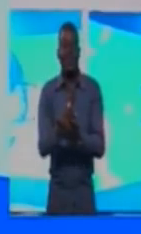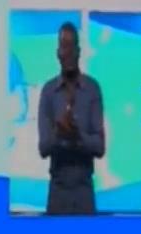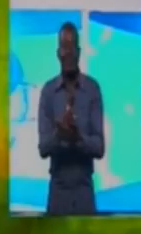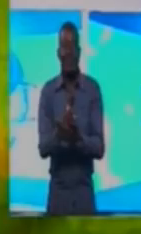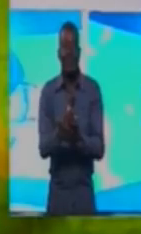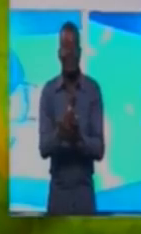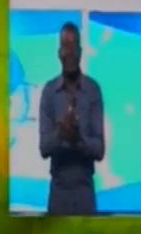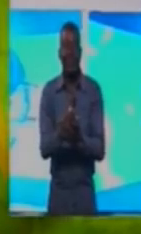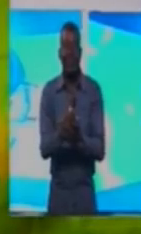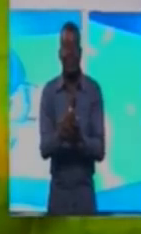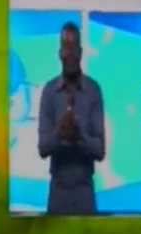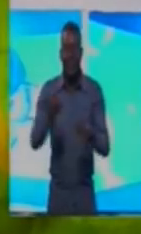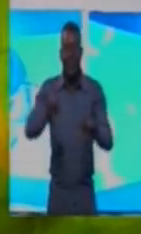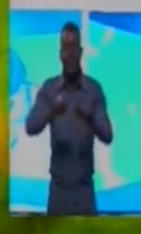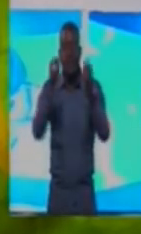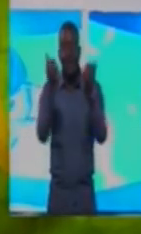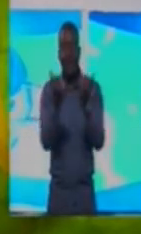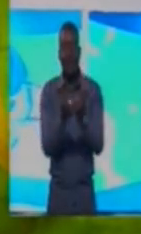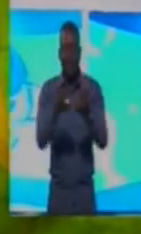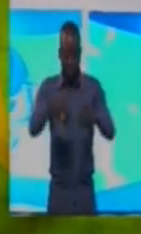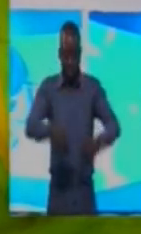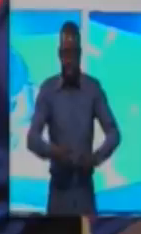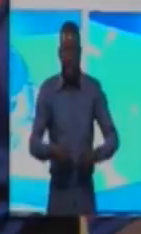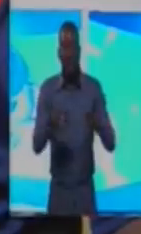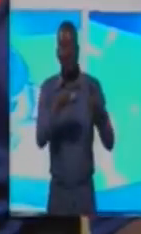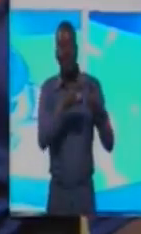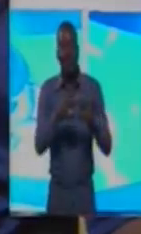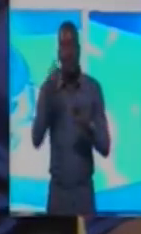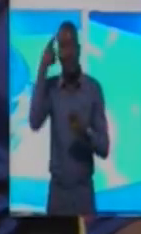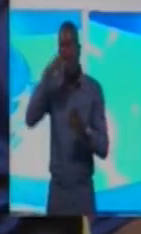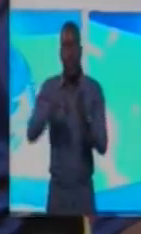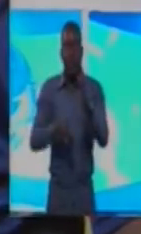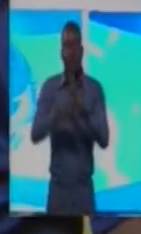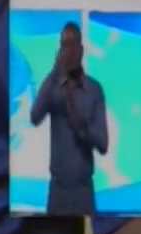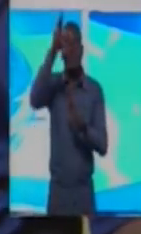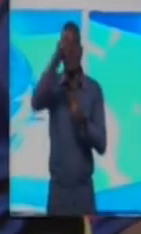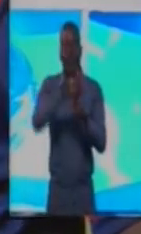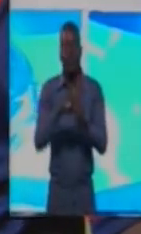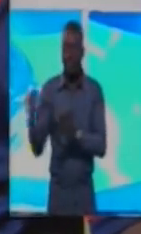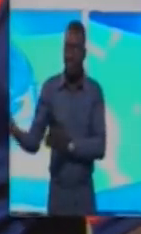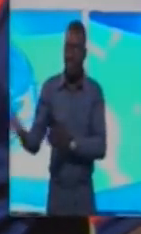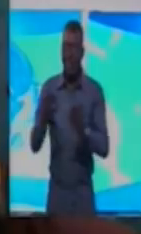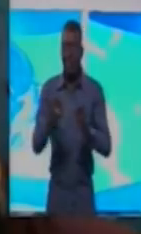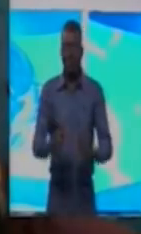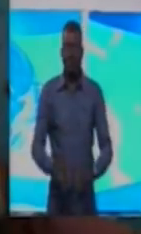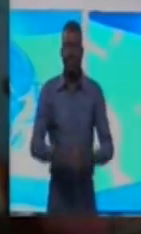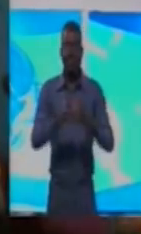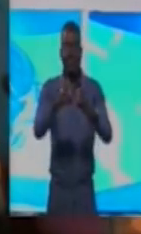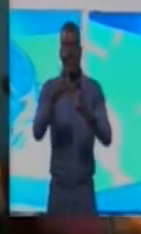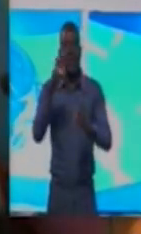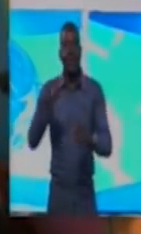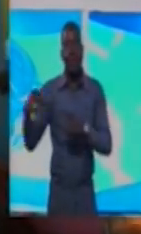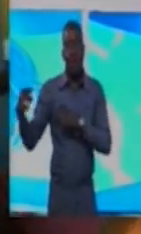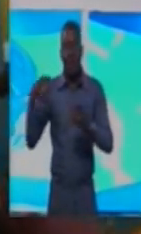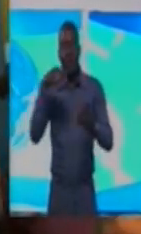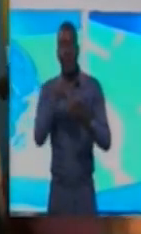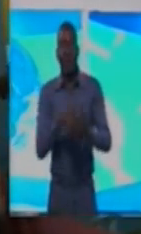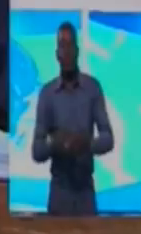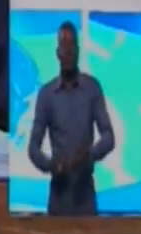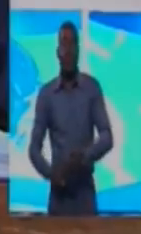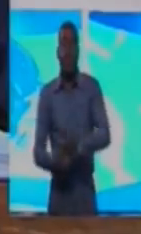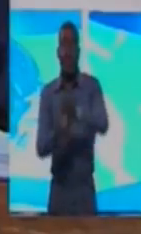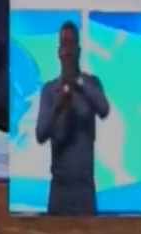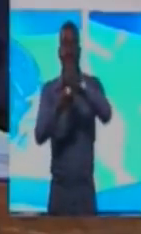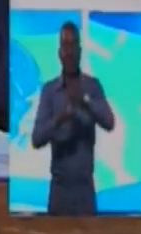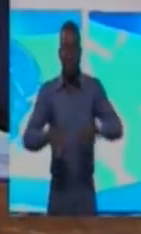Toué. L'association Jeunesse Unie pour le Développement apporte sa contribution à la lutte contre l'insécurité routière au